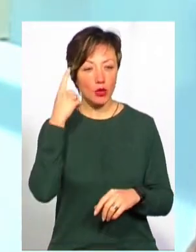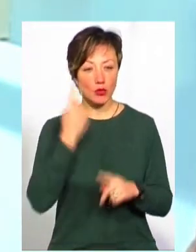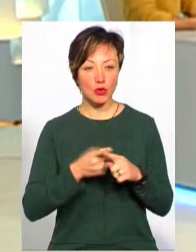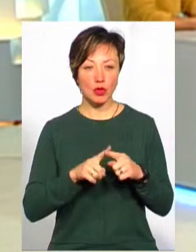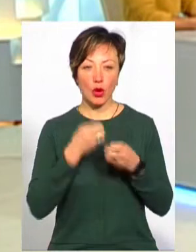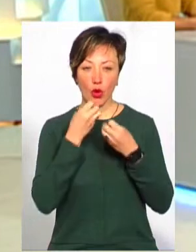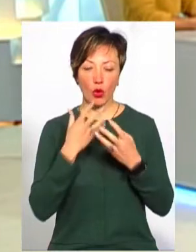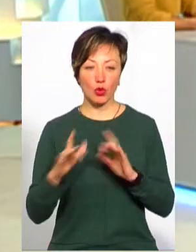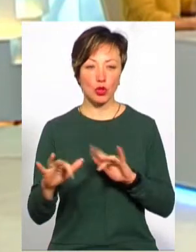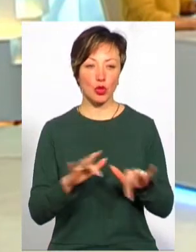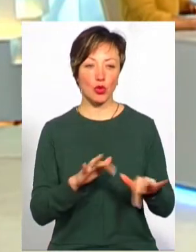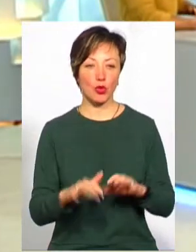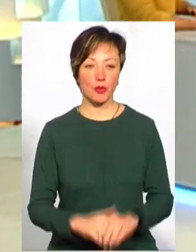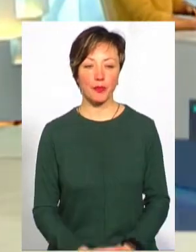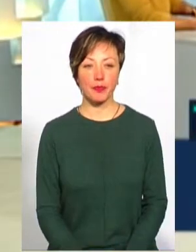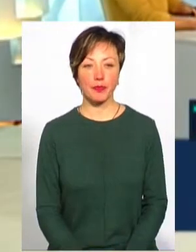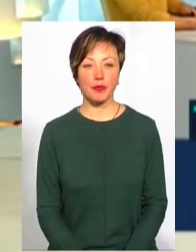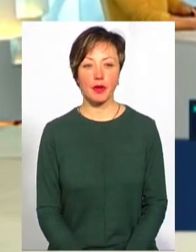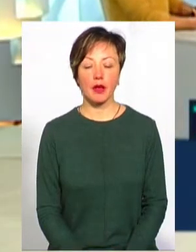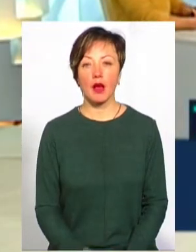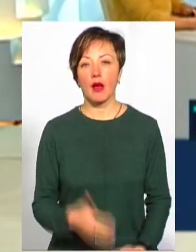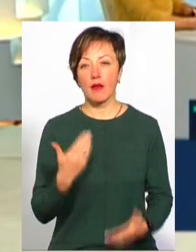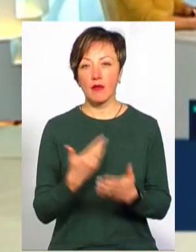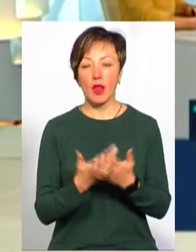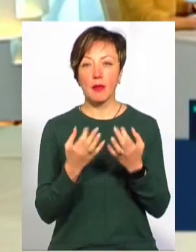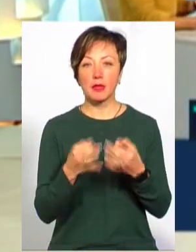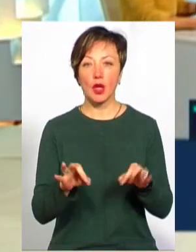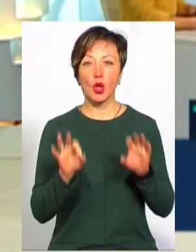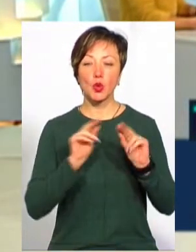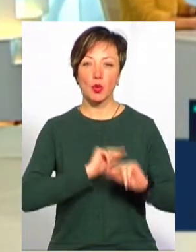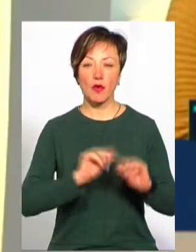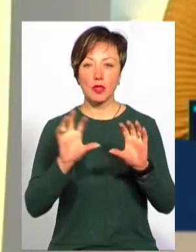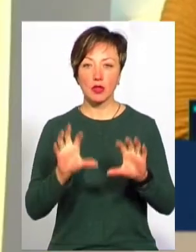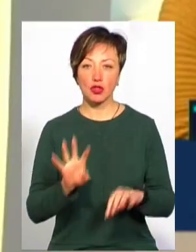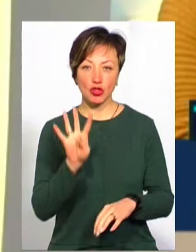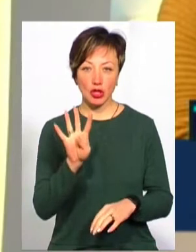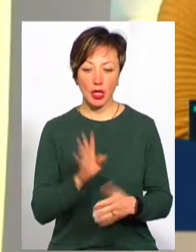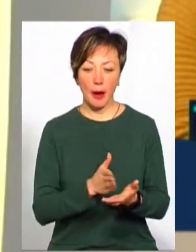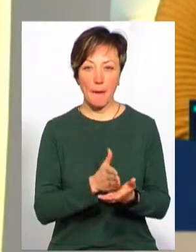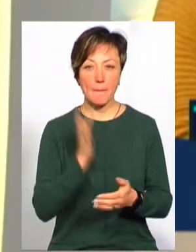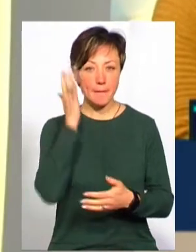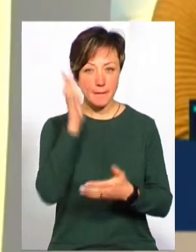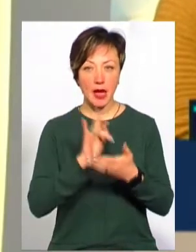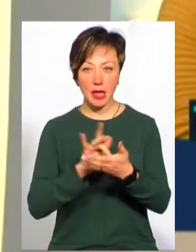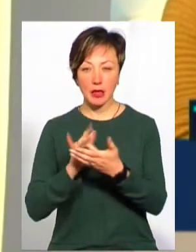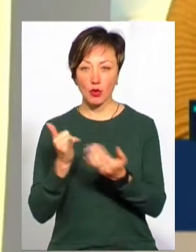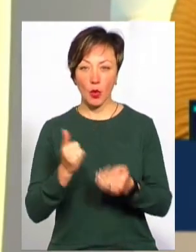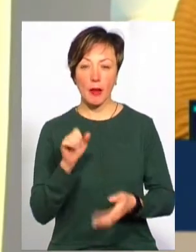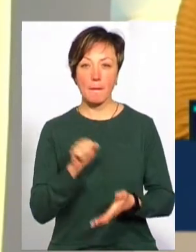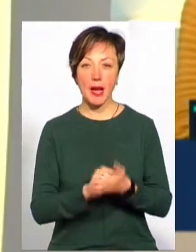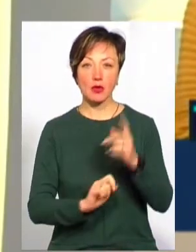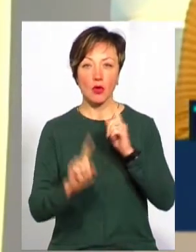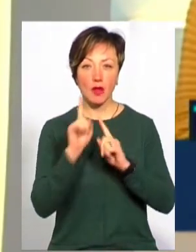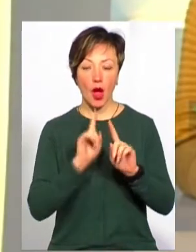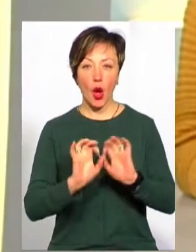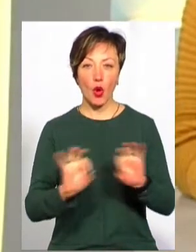це хороший крок. От лібералізація трудового законодавства має 4 мети. Про це сьогодні на прес-конференції розповів